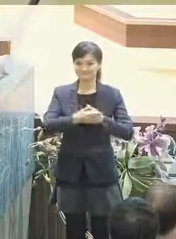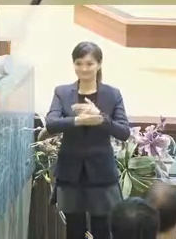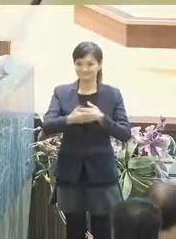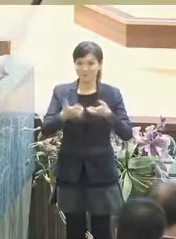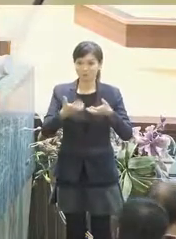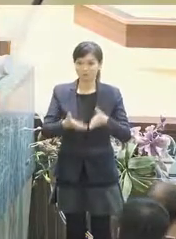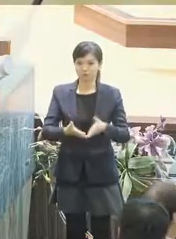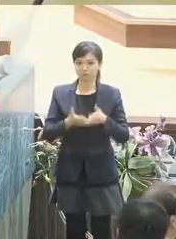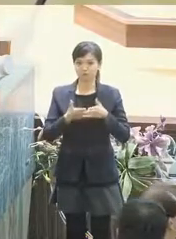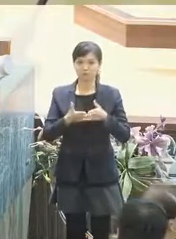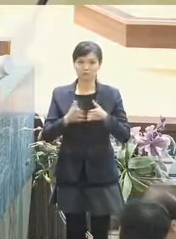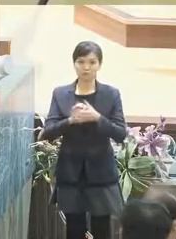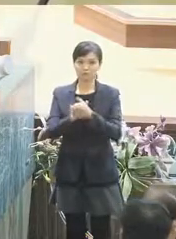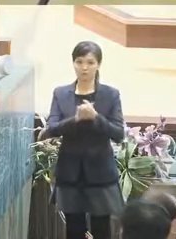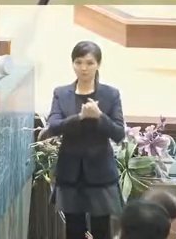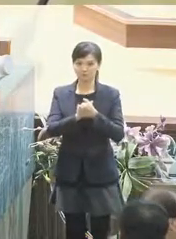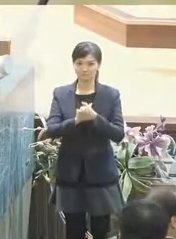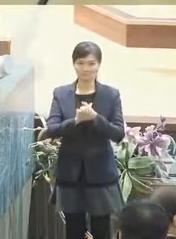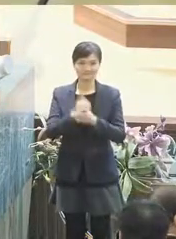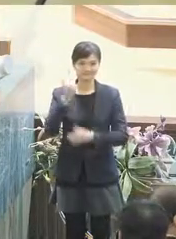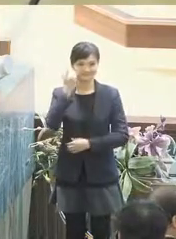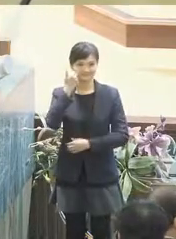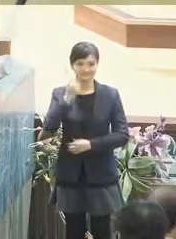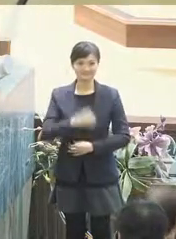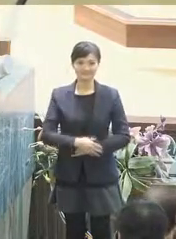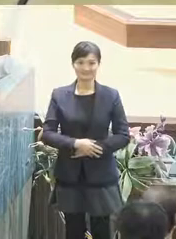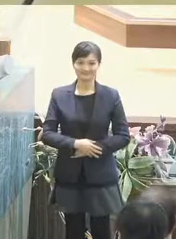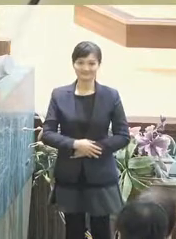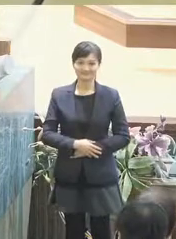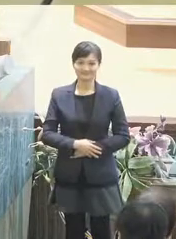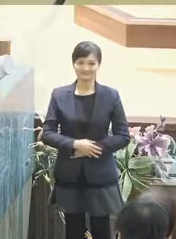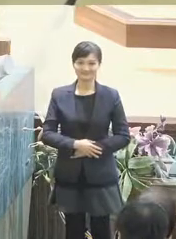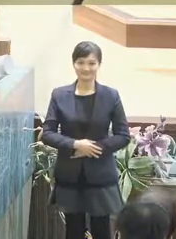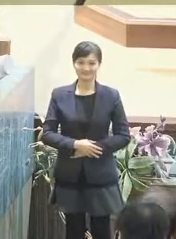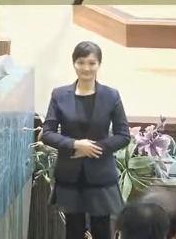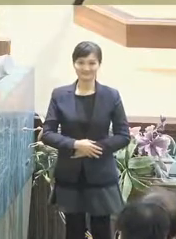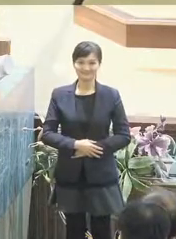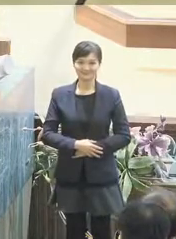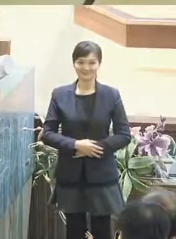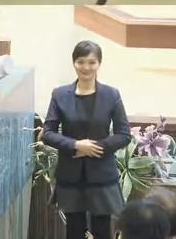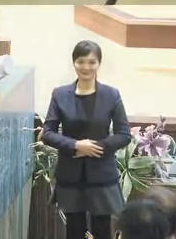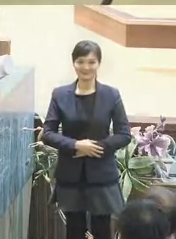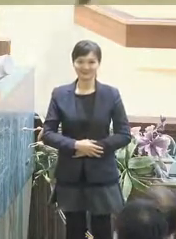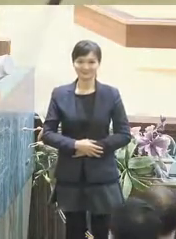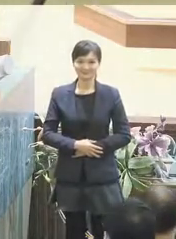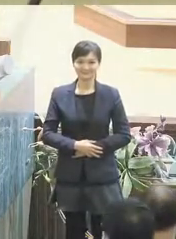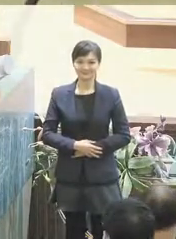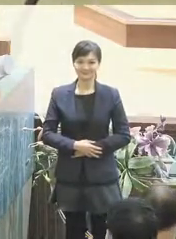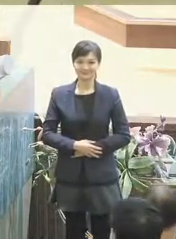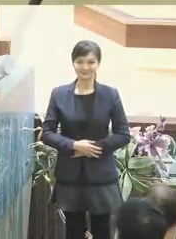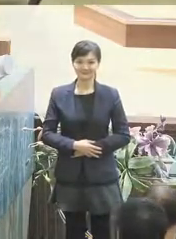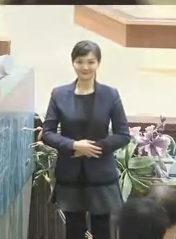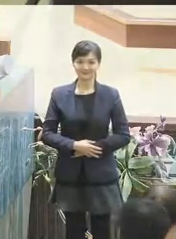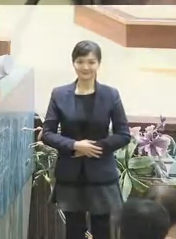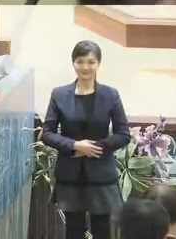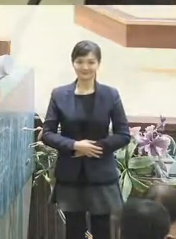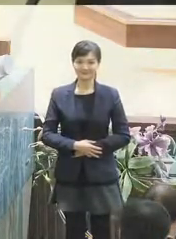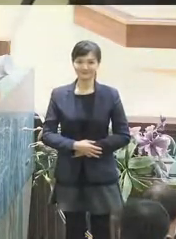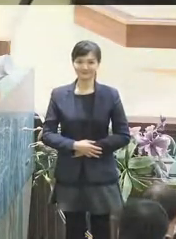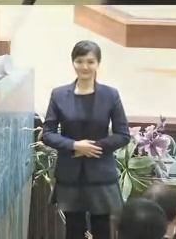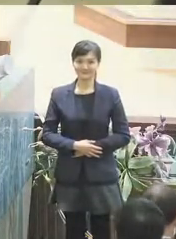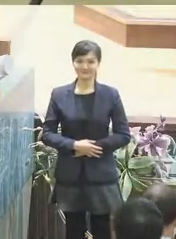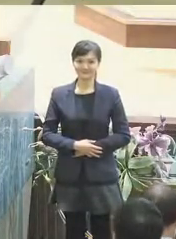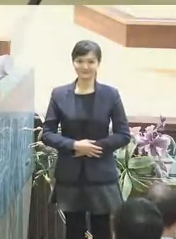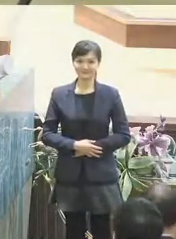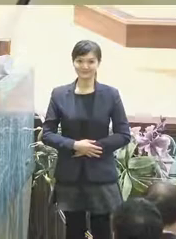重大的共同合作的伙伴们。所以，等一下，你给你的这个投